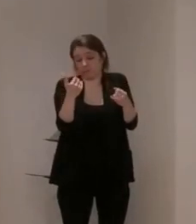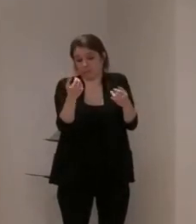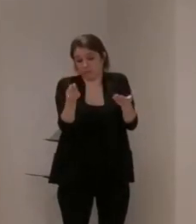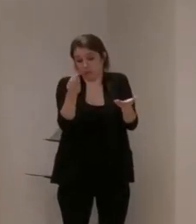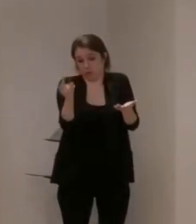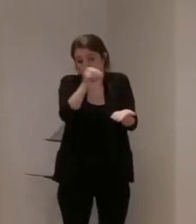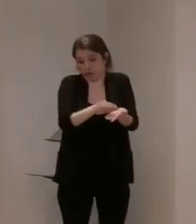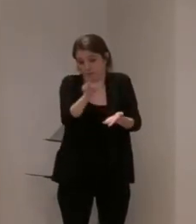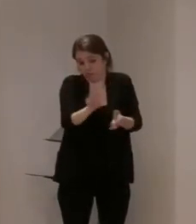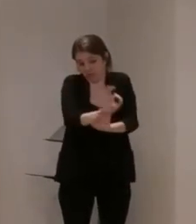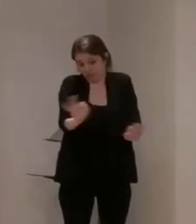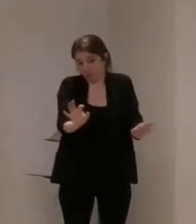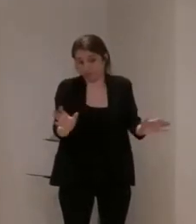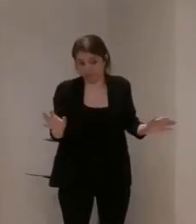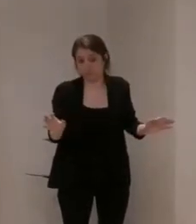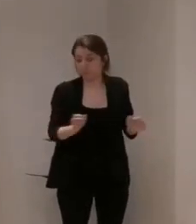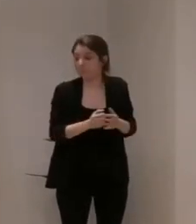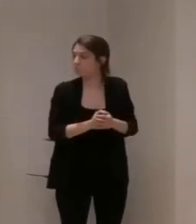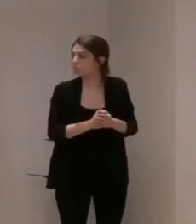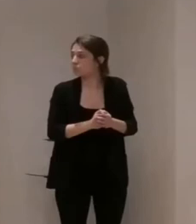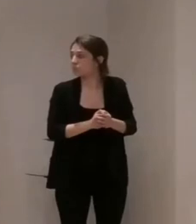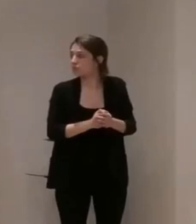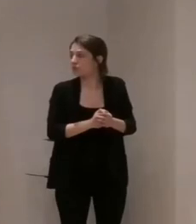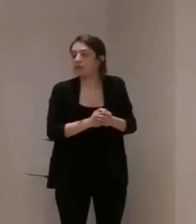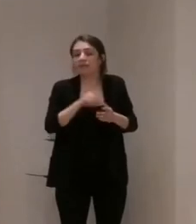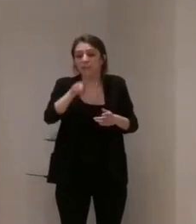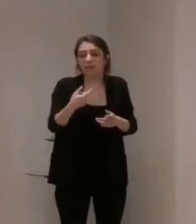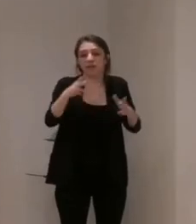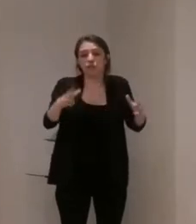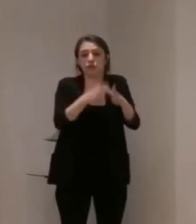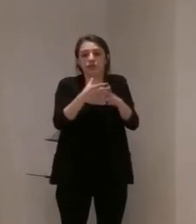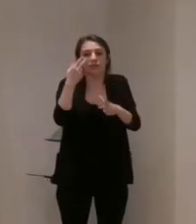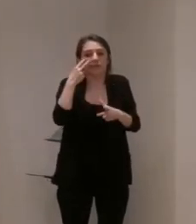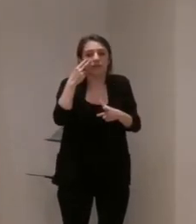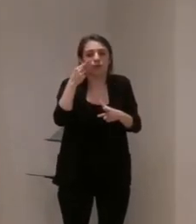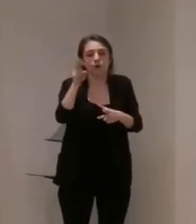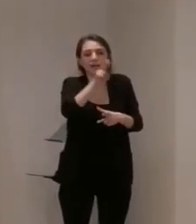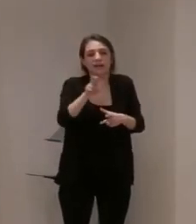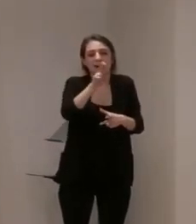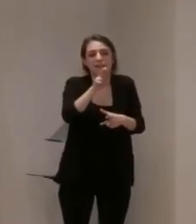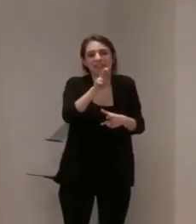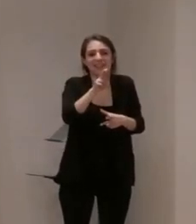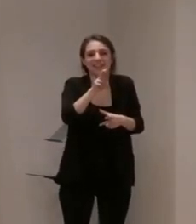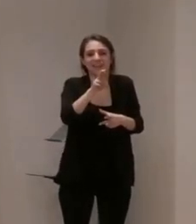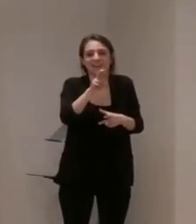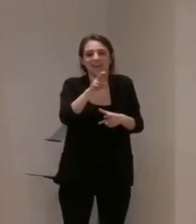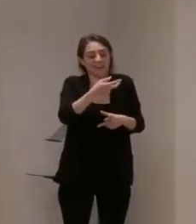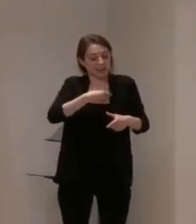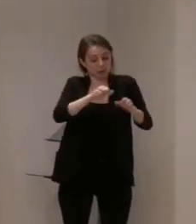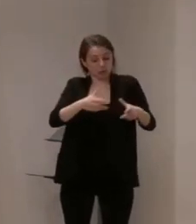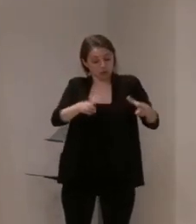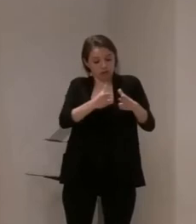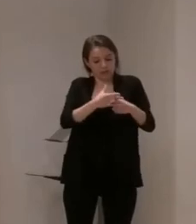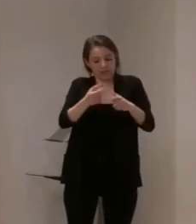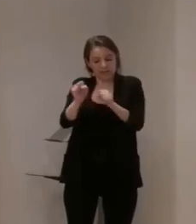persones reconeguin en la societat que és una societat, diguem, que en aquest sentit els defensa i que és un